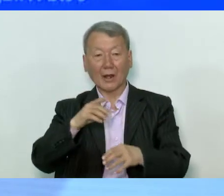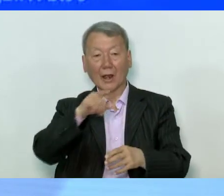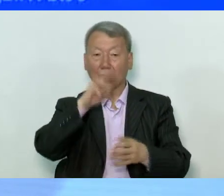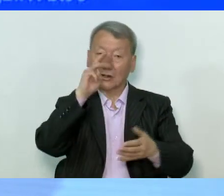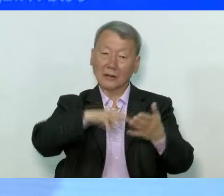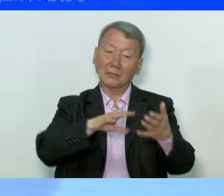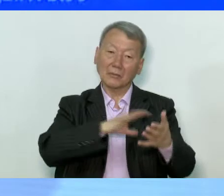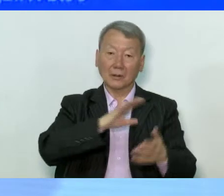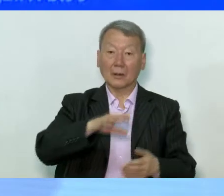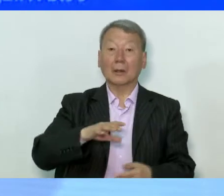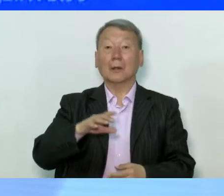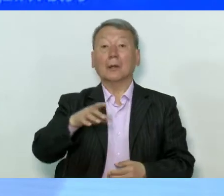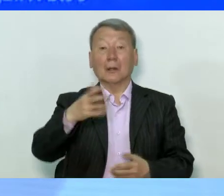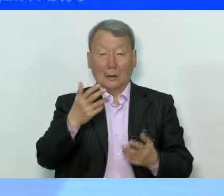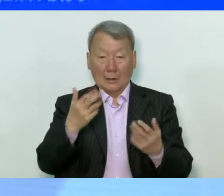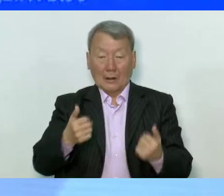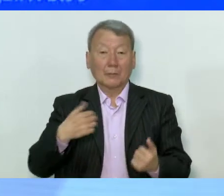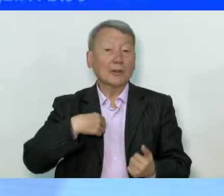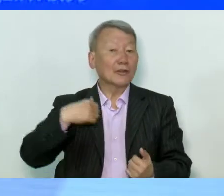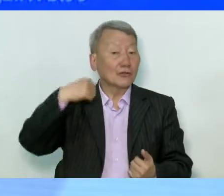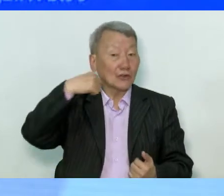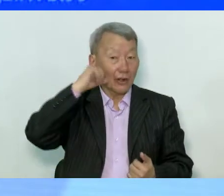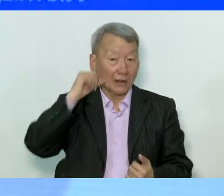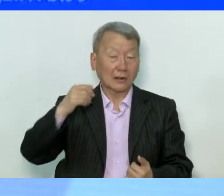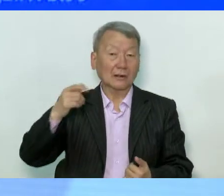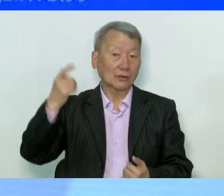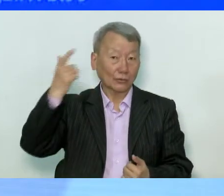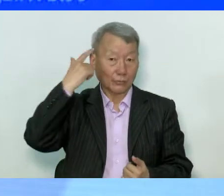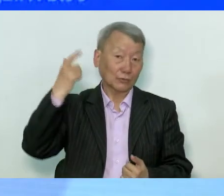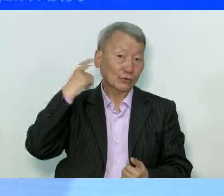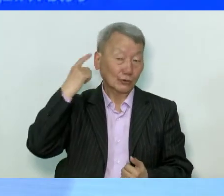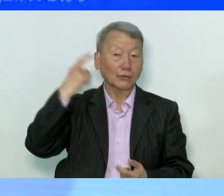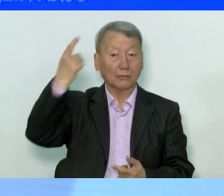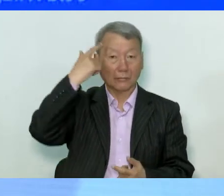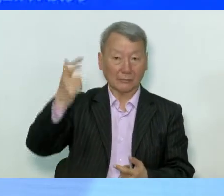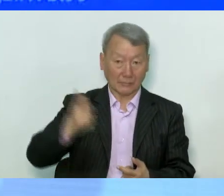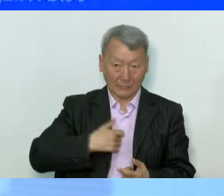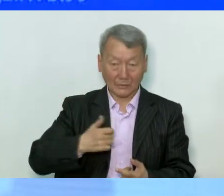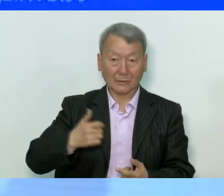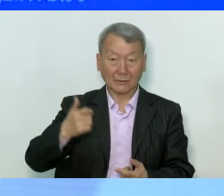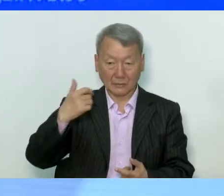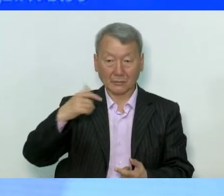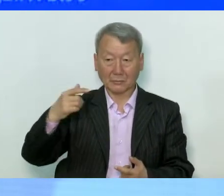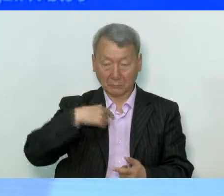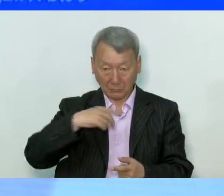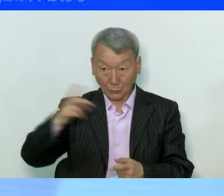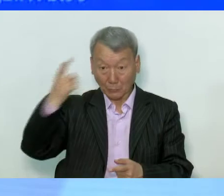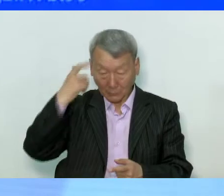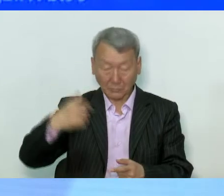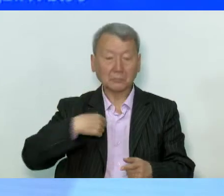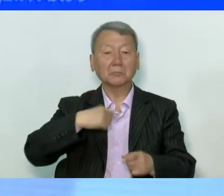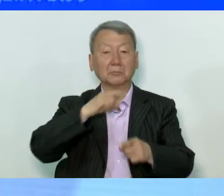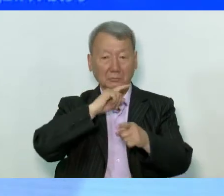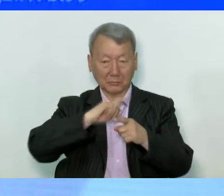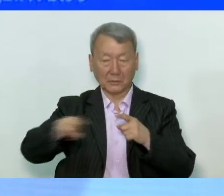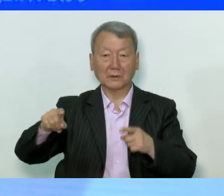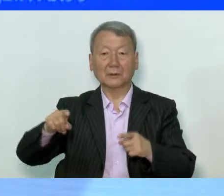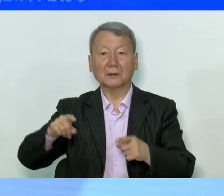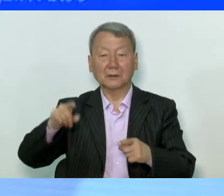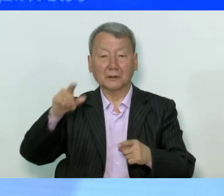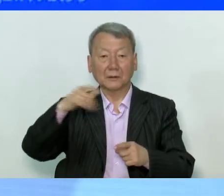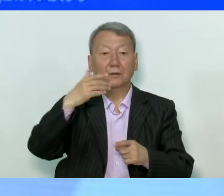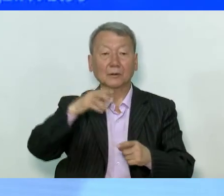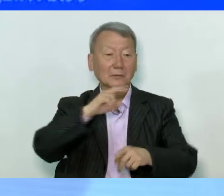сурап. Кечээ күнү бизге да ушундай маалымат келип түштү. Биз маалымат келгенден башта эле ошол